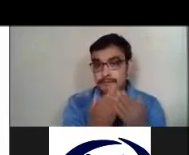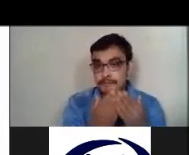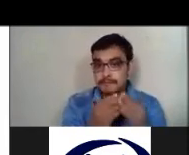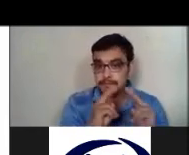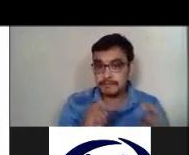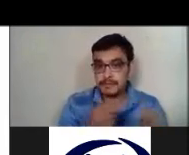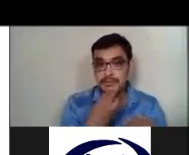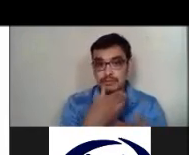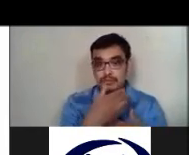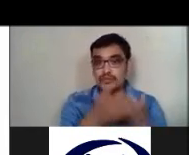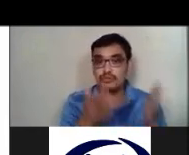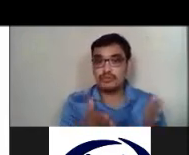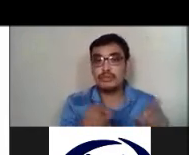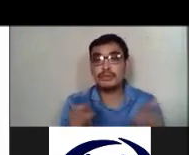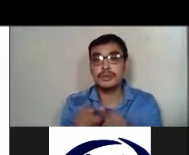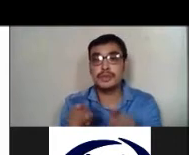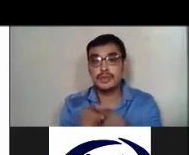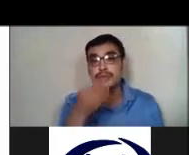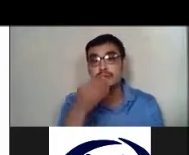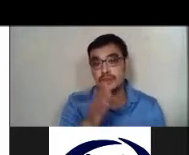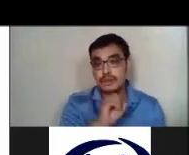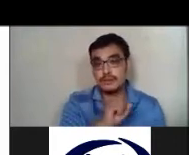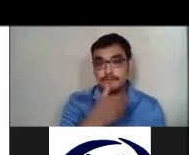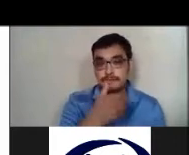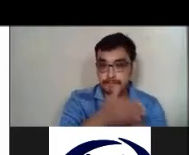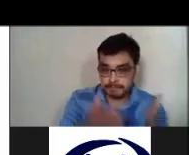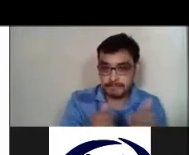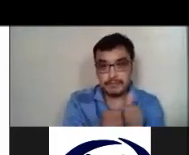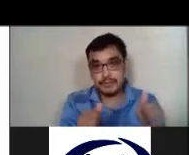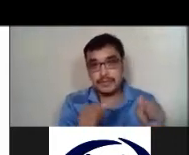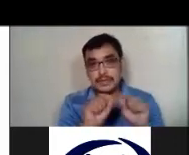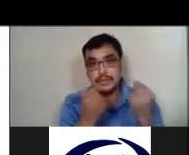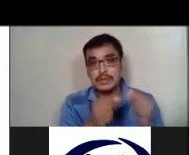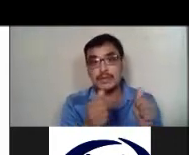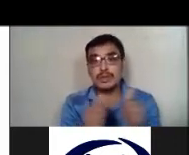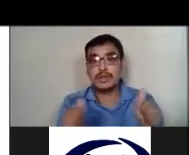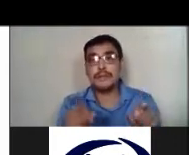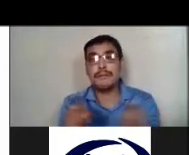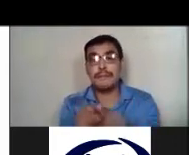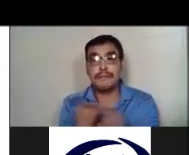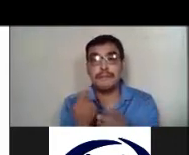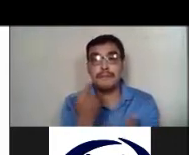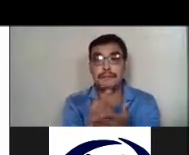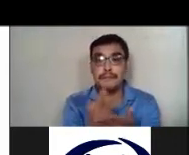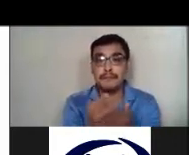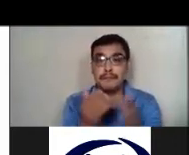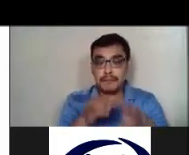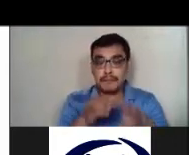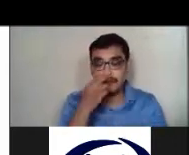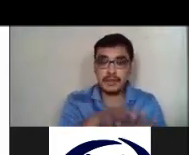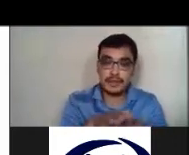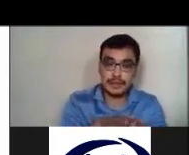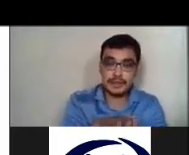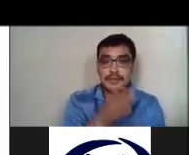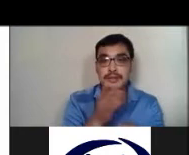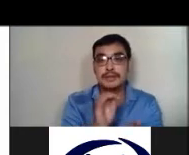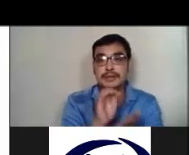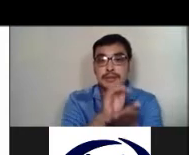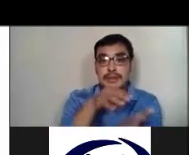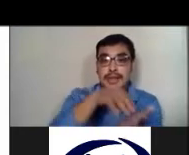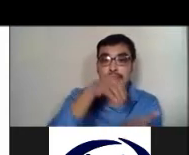हो. फेरि यो निश्चित जियोग्राफिकल एरियामा भए पनि अब काठमाडौँ भ्यालीमा चाहिँ सबभन्दा धेरै सर्भिस सेन्टरहरू भएको